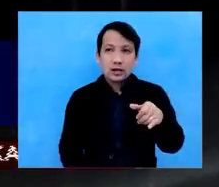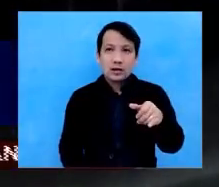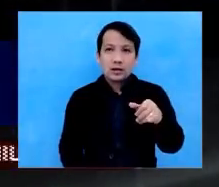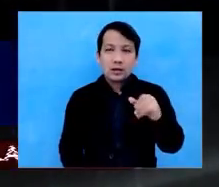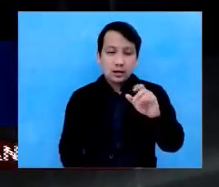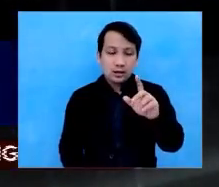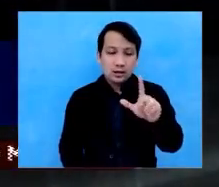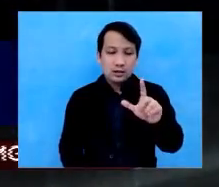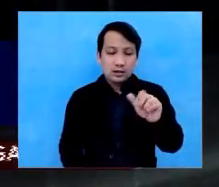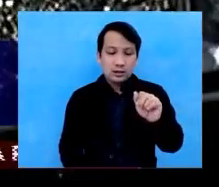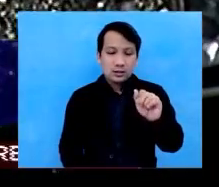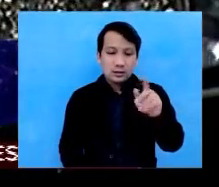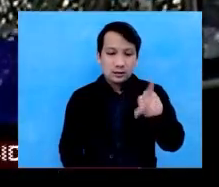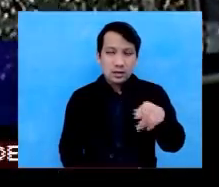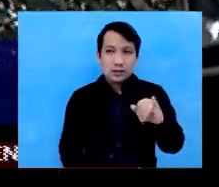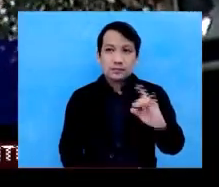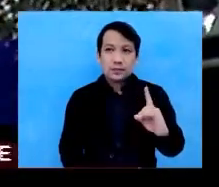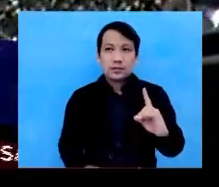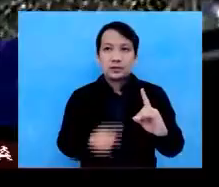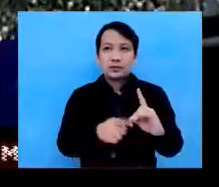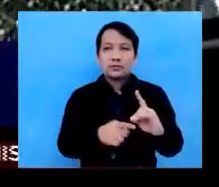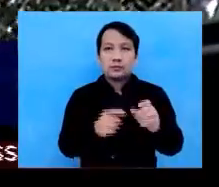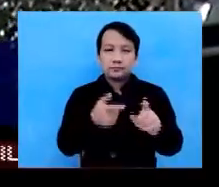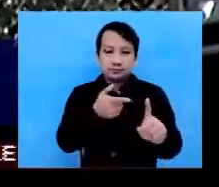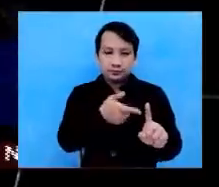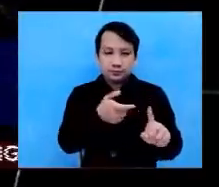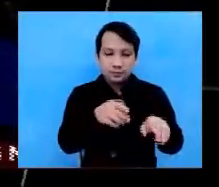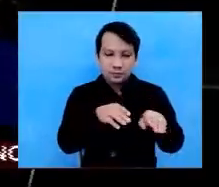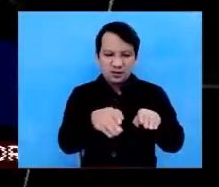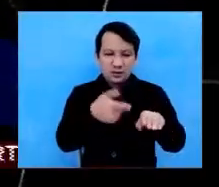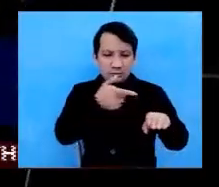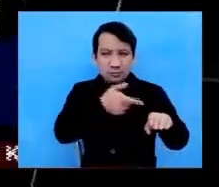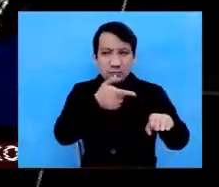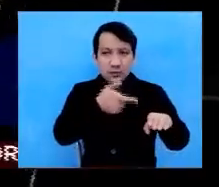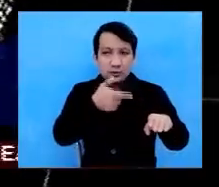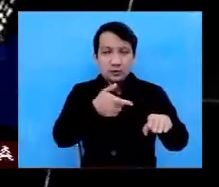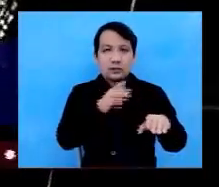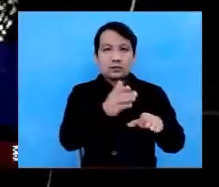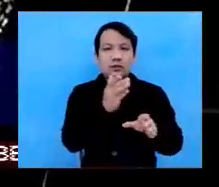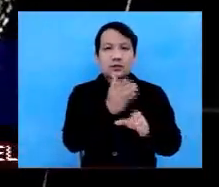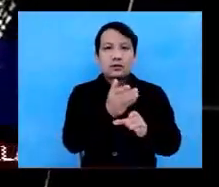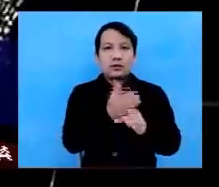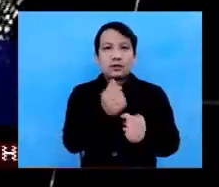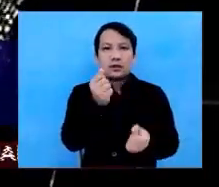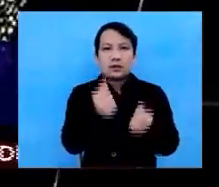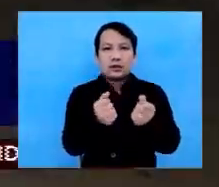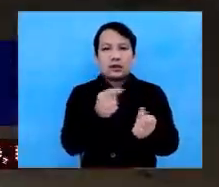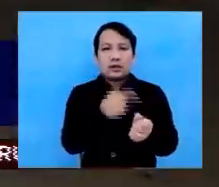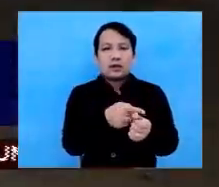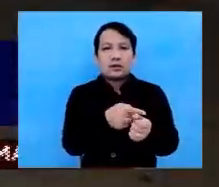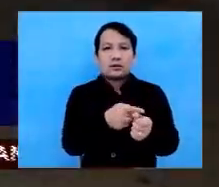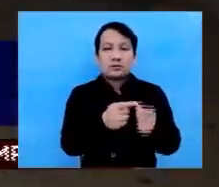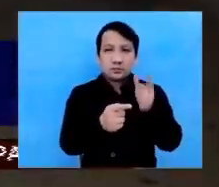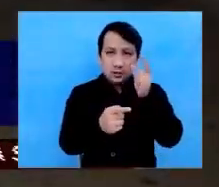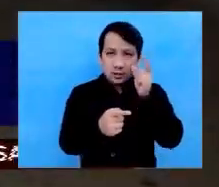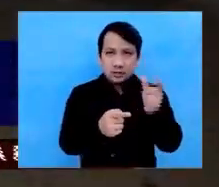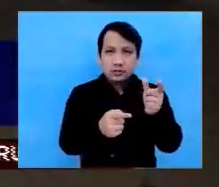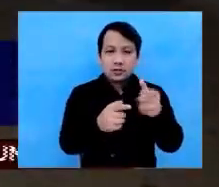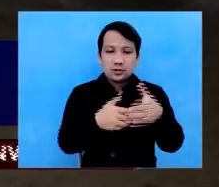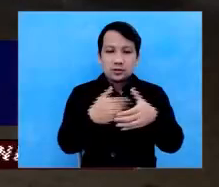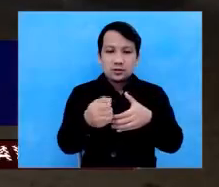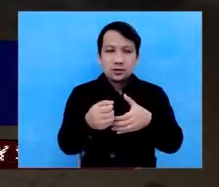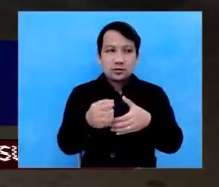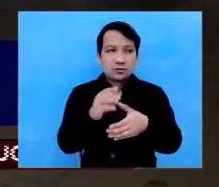Sa paunang investigasyon, pinaulan na ng bala ng riding in tandem ang minamanehong sasakyan ni Lapid sa labas ng BF